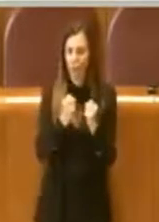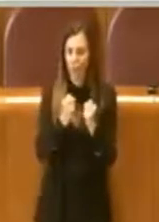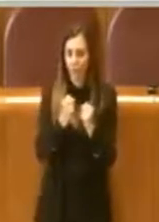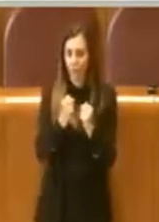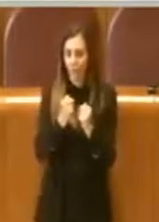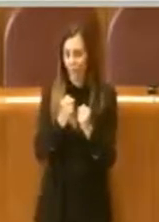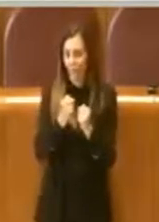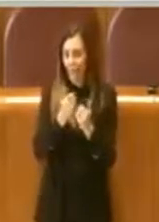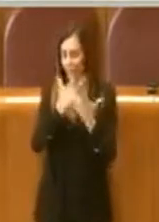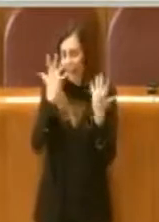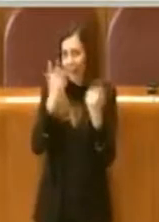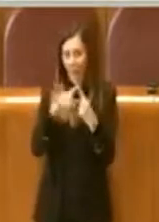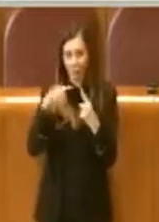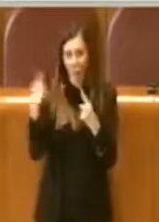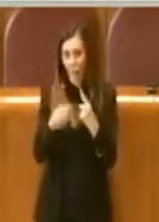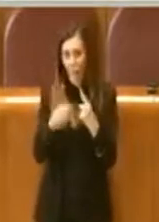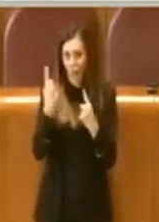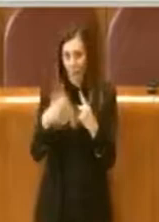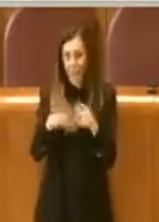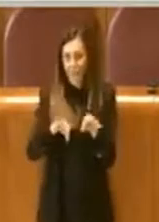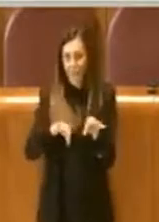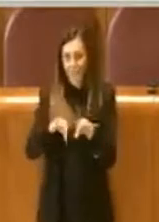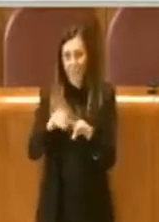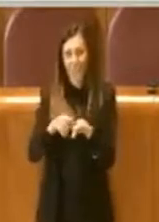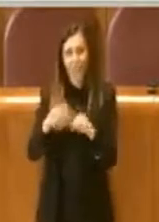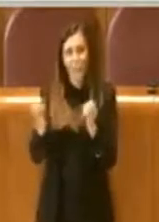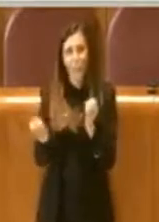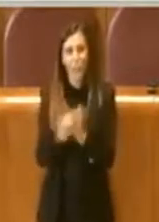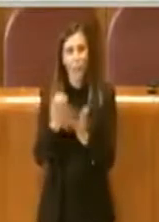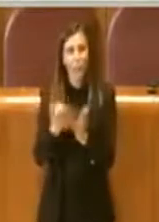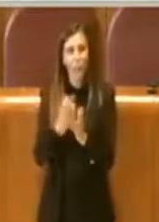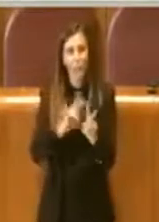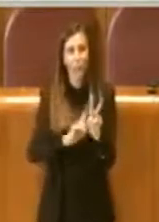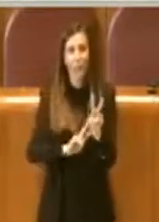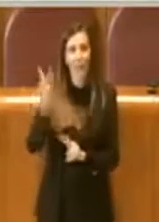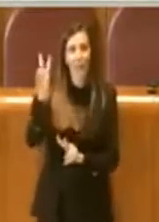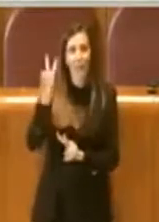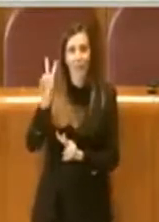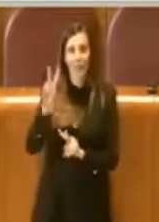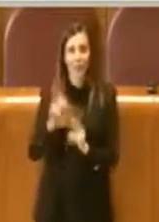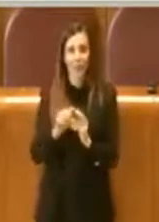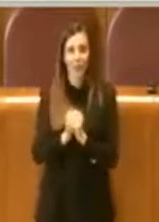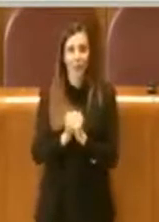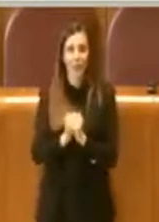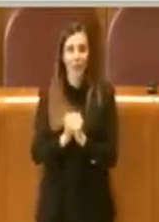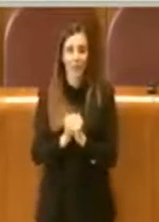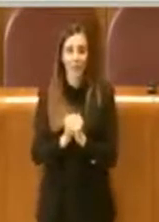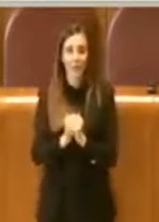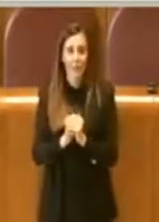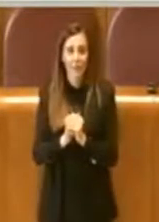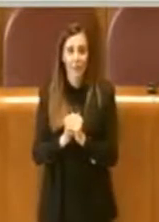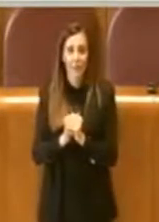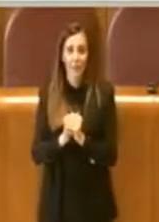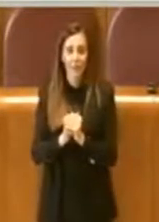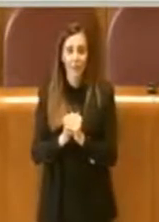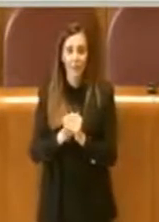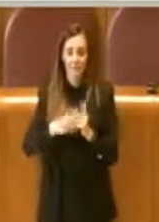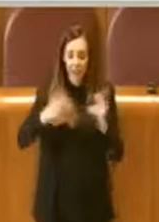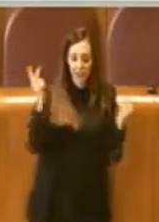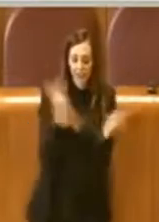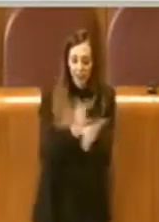agli occhi di tutti, il sistema produttivo nazionale, dove le diverse